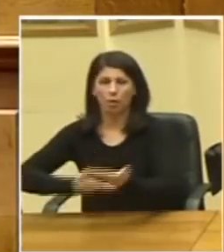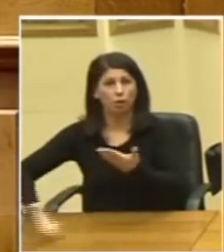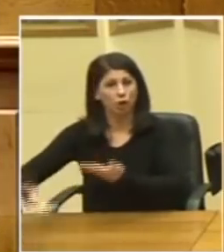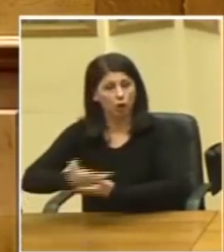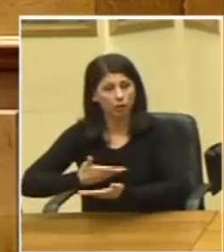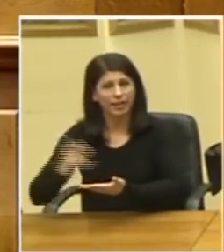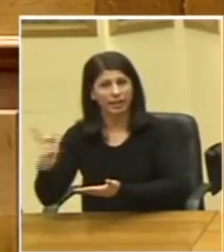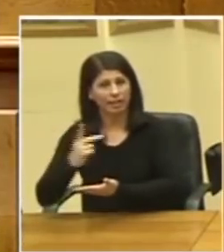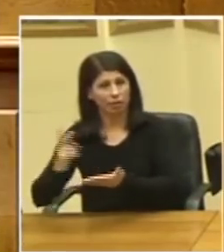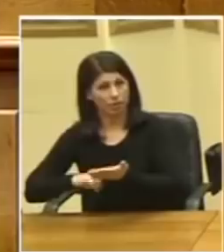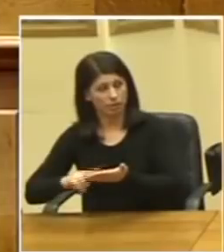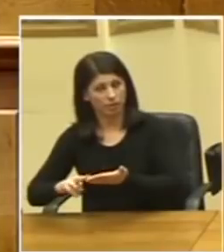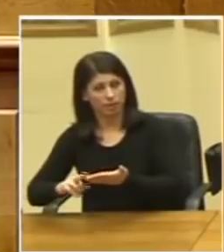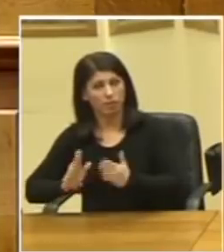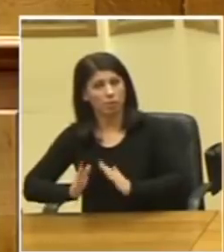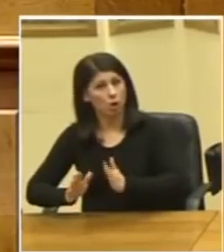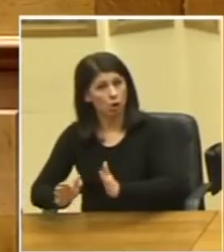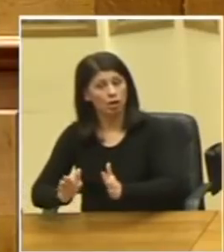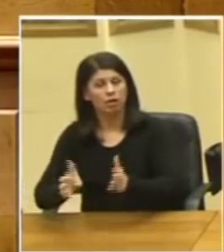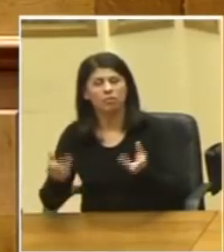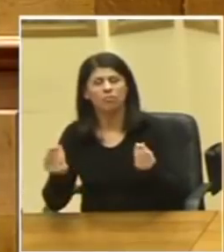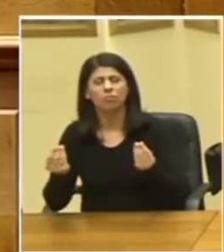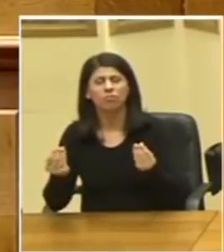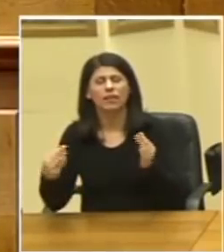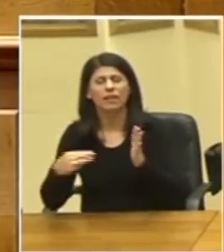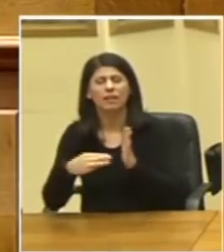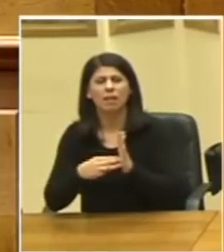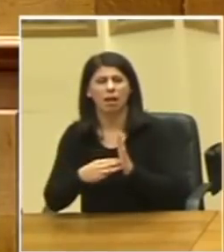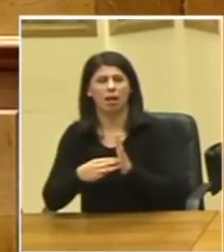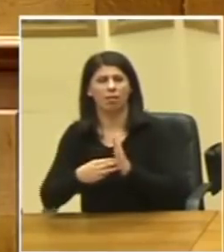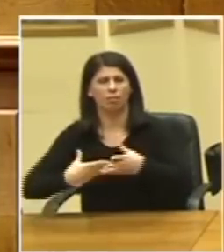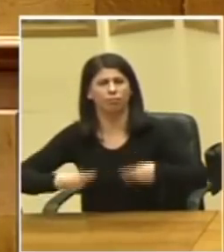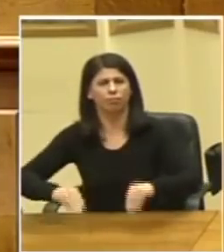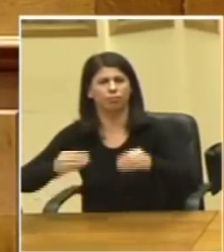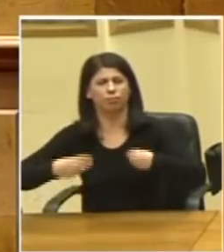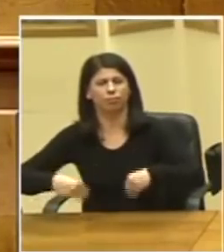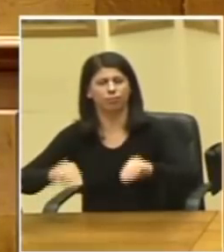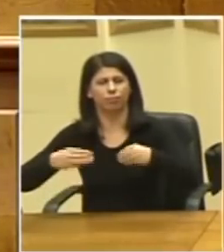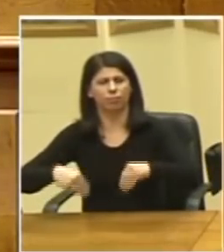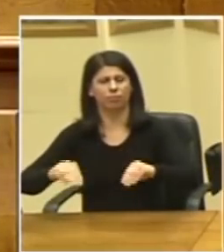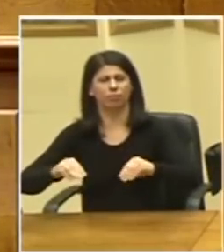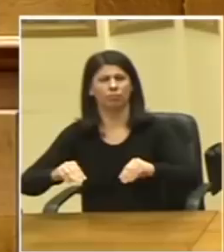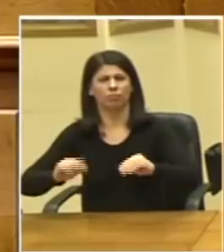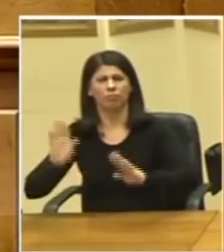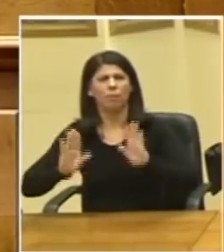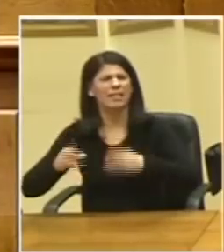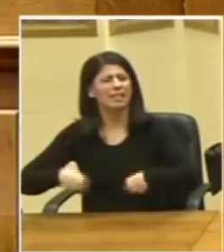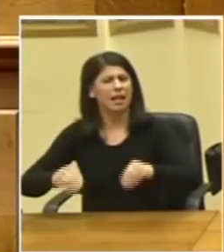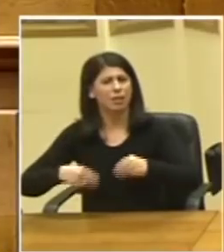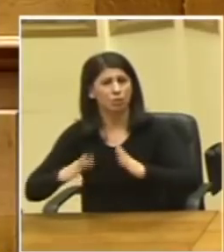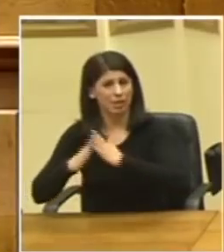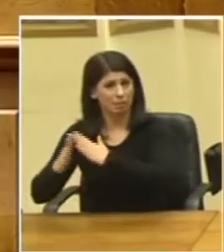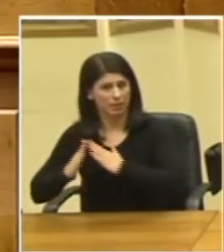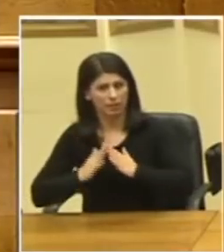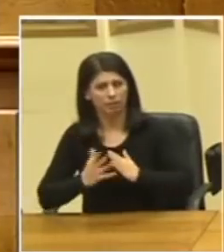ασφάλιση, προχωράει σε δεκάδες χιλιάδες πληστηριασμούς στο επόμενο διάστημα, στερώντας